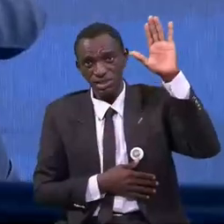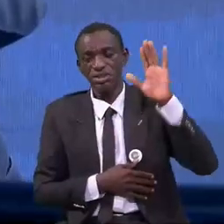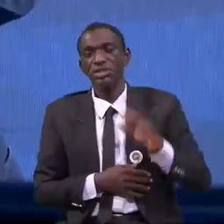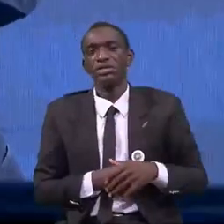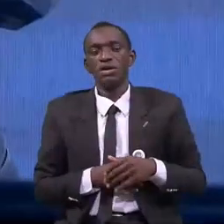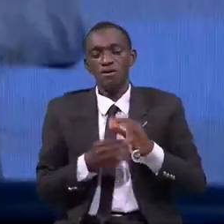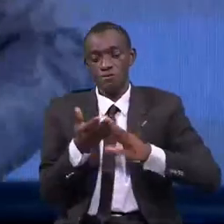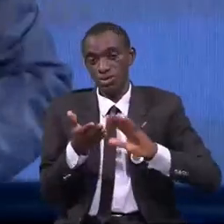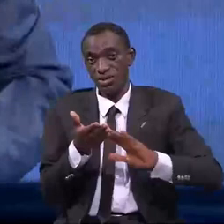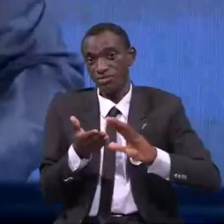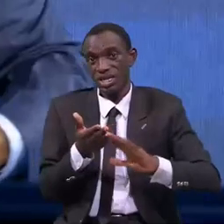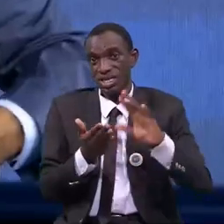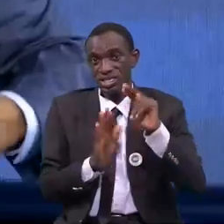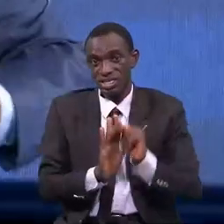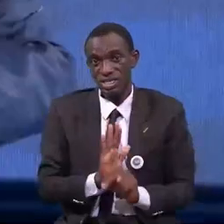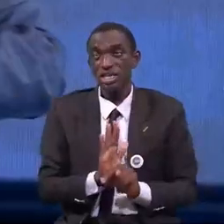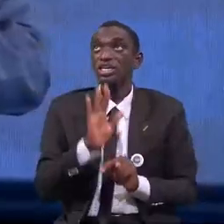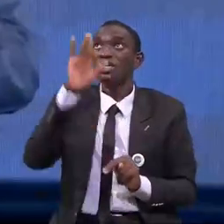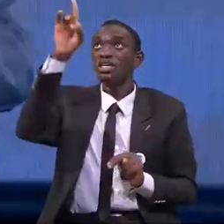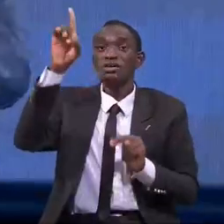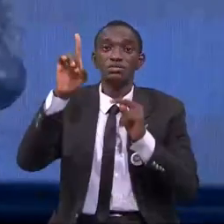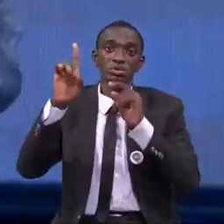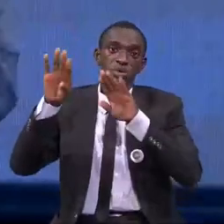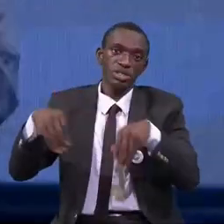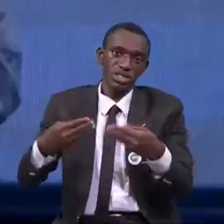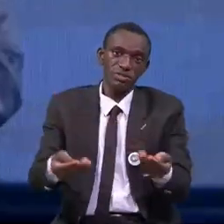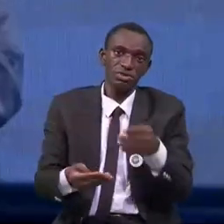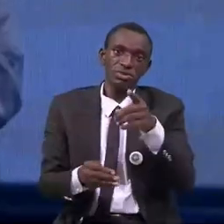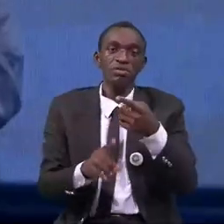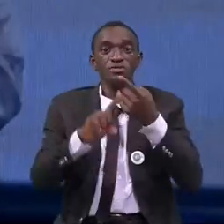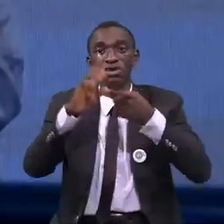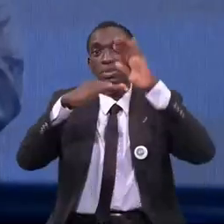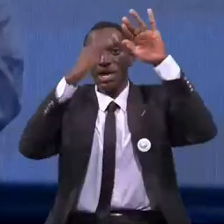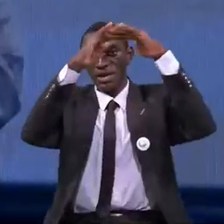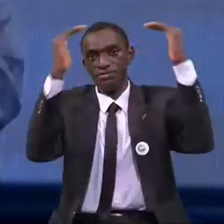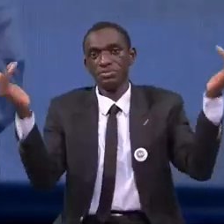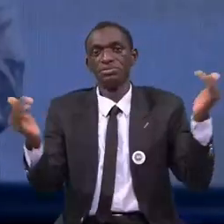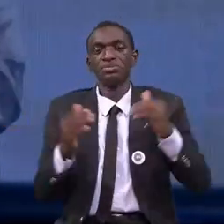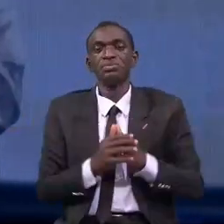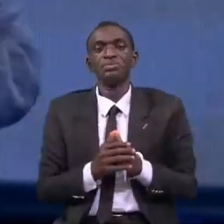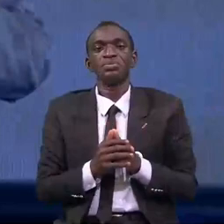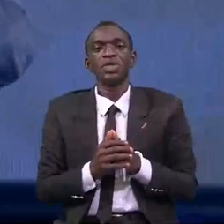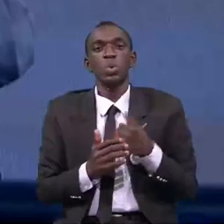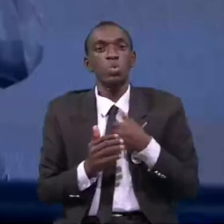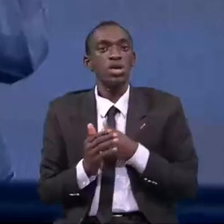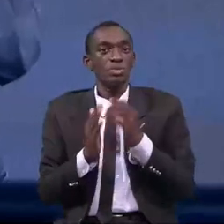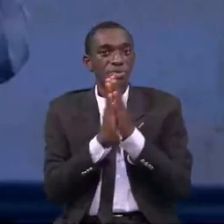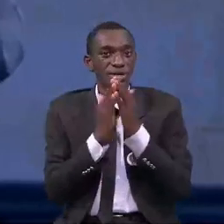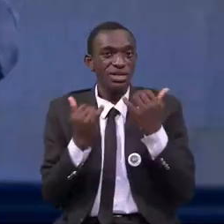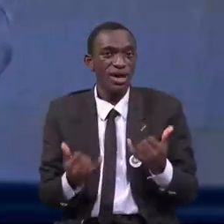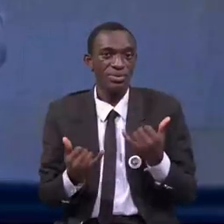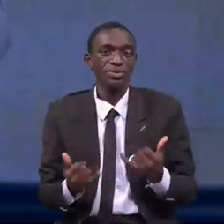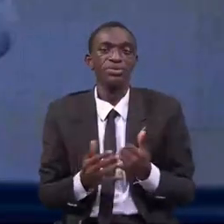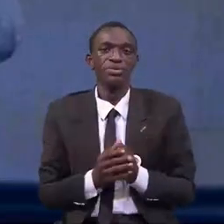le pardon vous a amené depuis les cieux nous allons prier